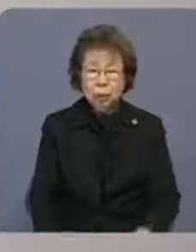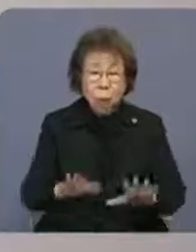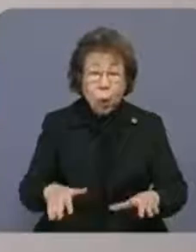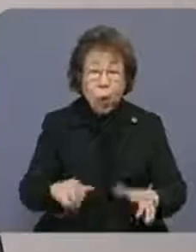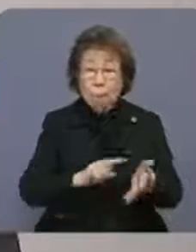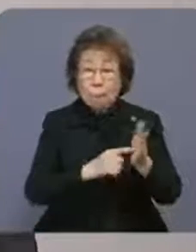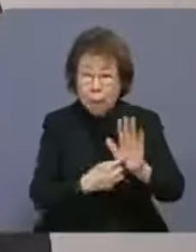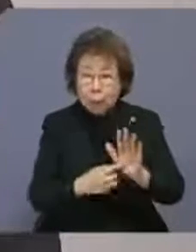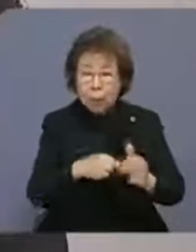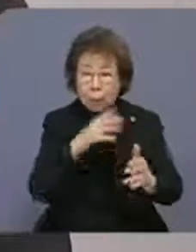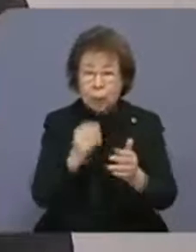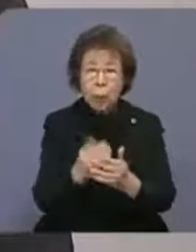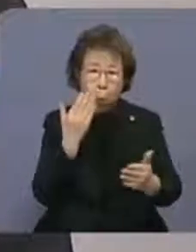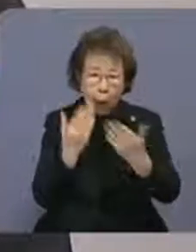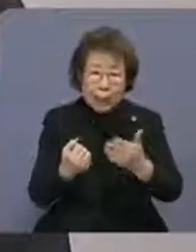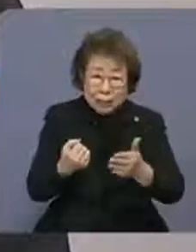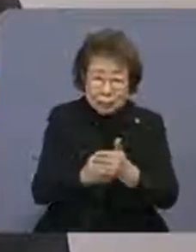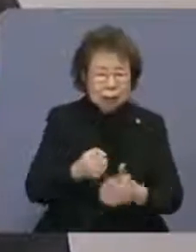발표되는 과제들이